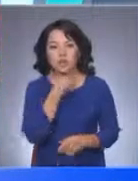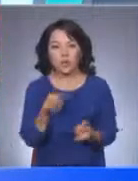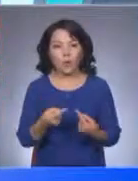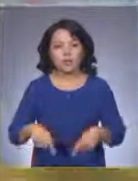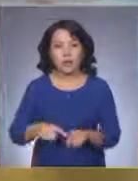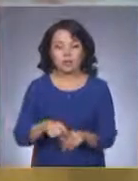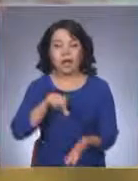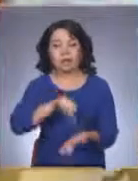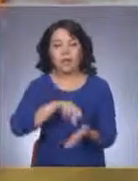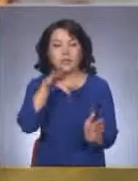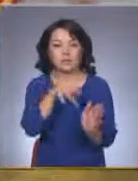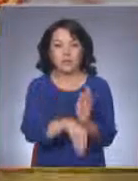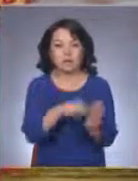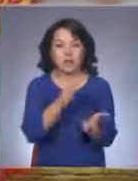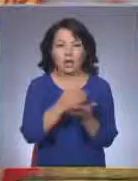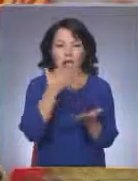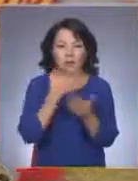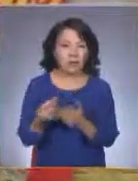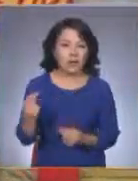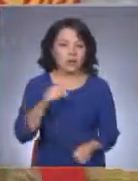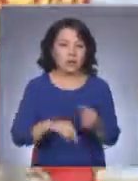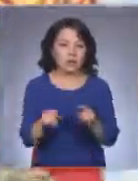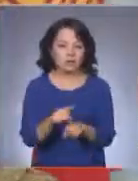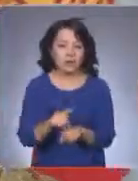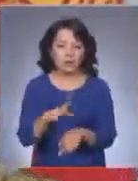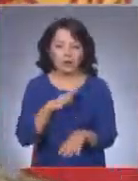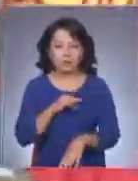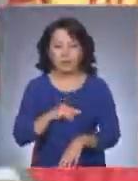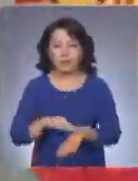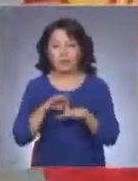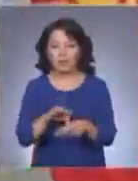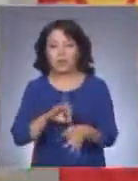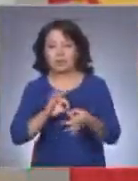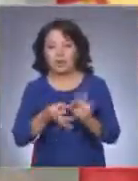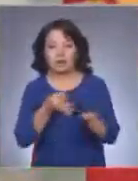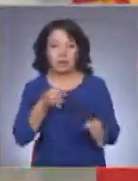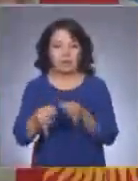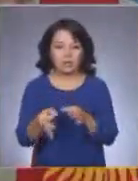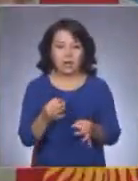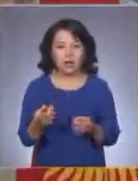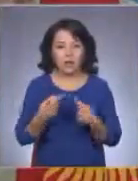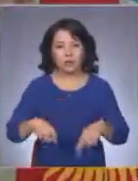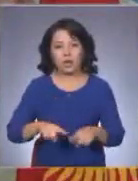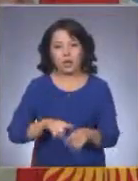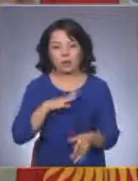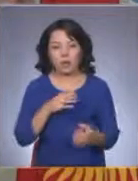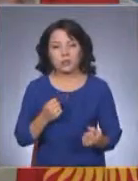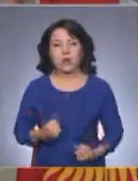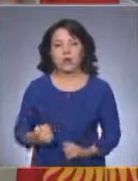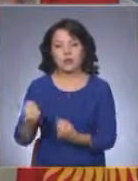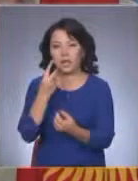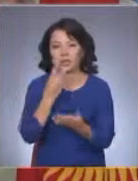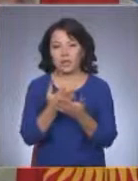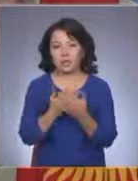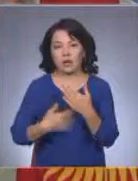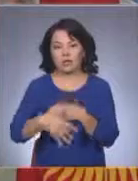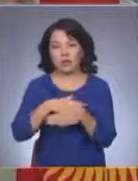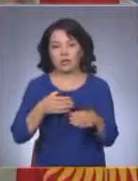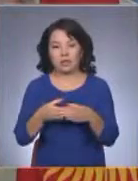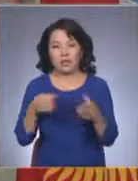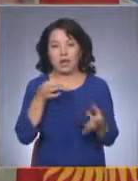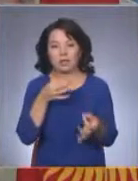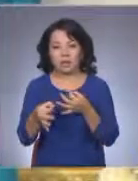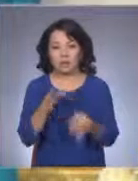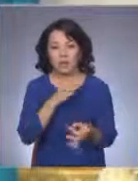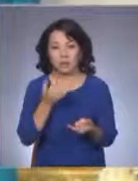одаққа кіруіне байланысты өзара іс-қимыл мәселелерін талқылап, одақ аясында қолдау көрсету тетіктерін қарастырды.